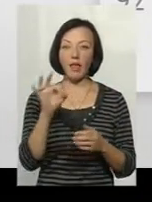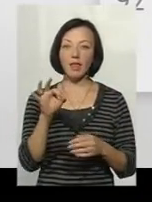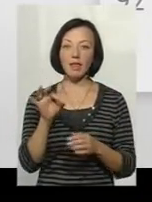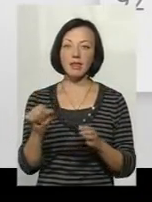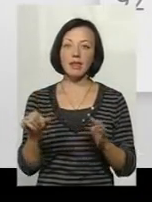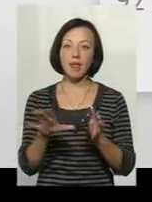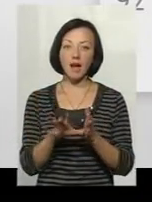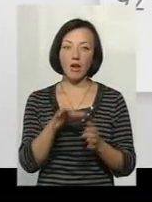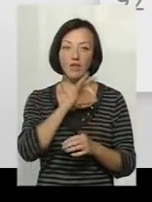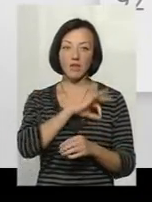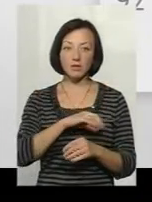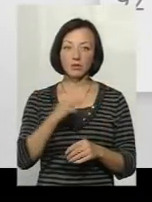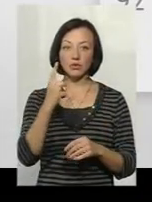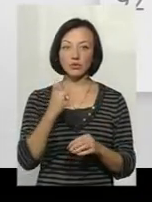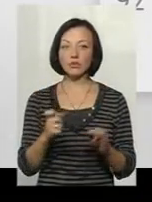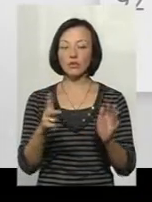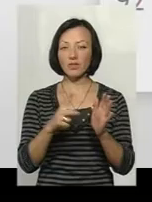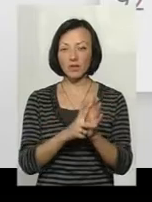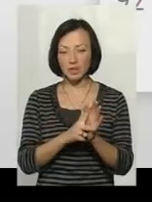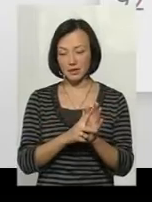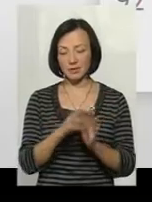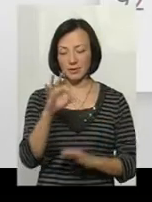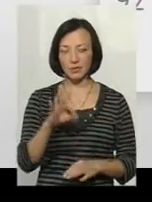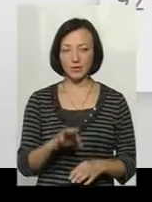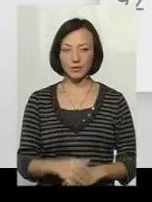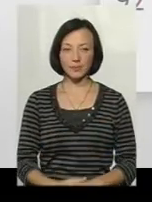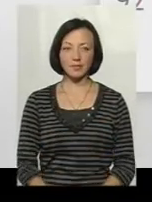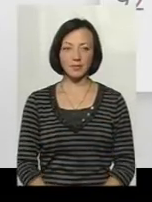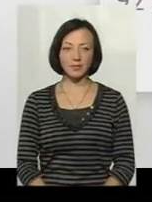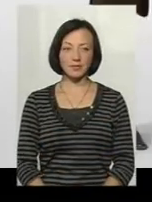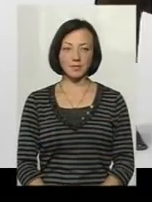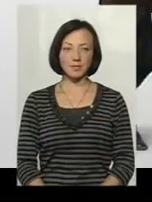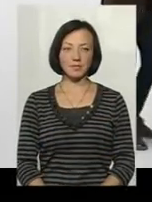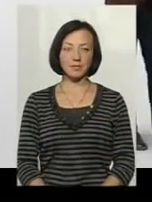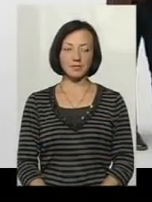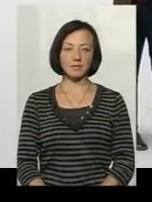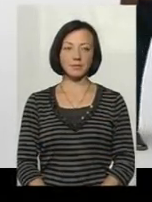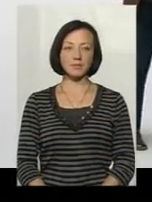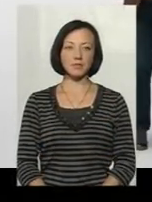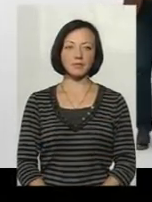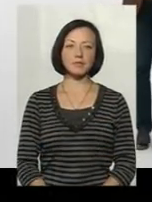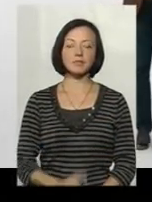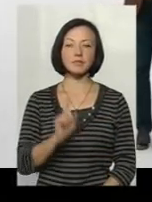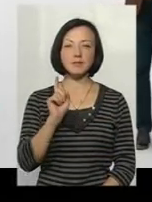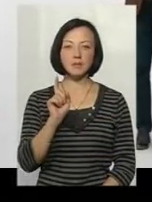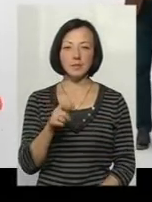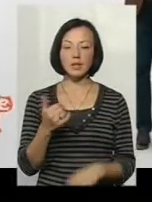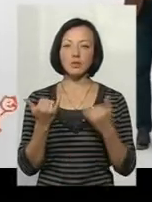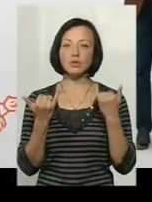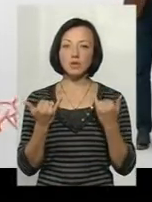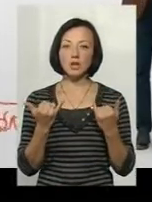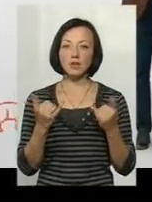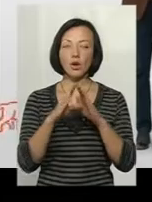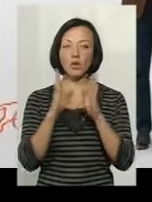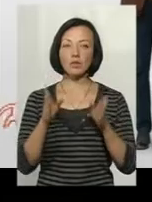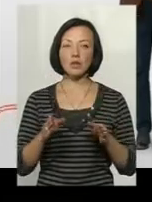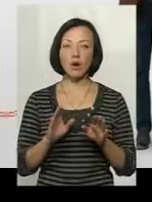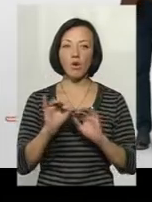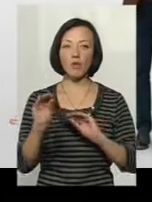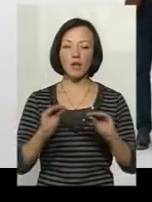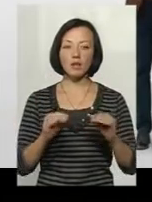енергоефективний конденсаційний котел має za від 108%. Зауважте, що сучасні котли обладнані